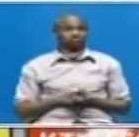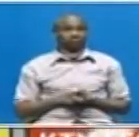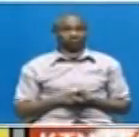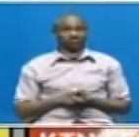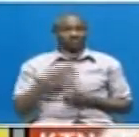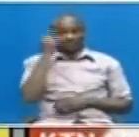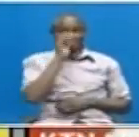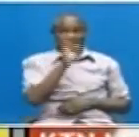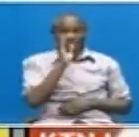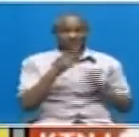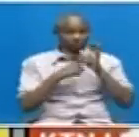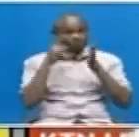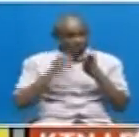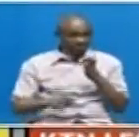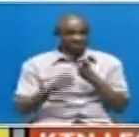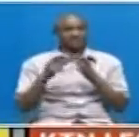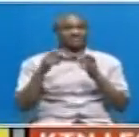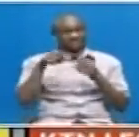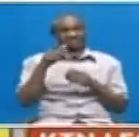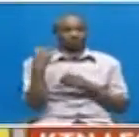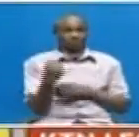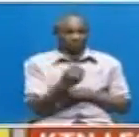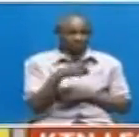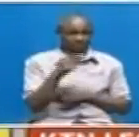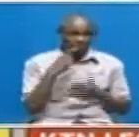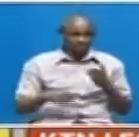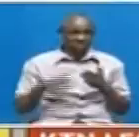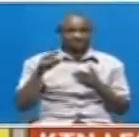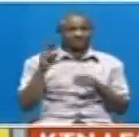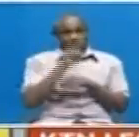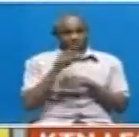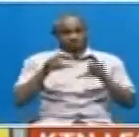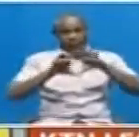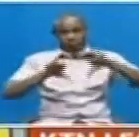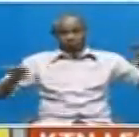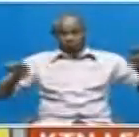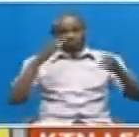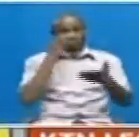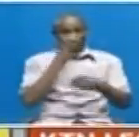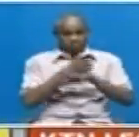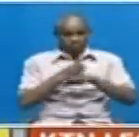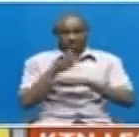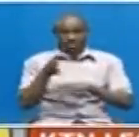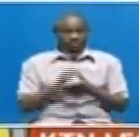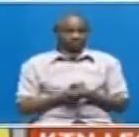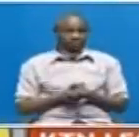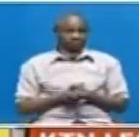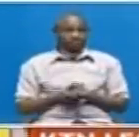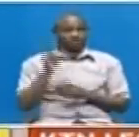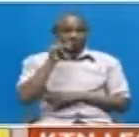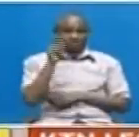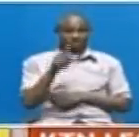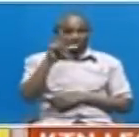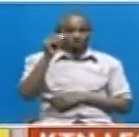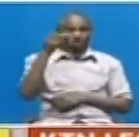Nyuso zao zikidhihirisha maono mazito, watoto hawa wanaonekana wakitumia bao hizi maarufu kama loh. Tunasoma naye ni